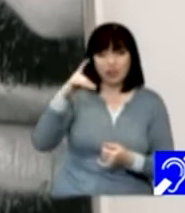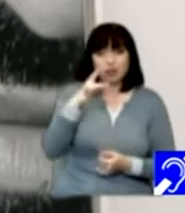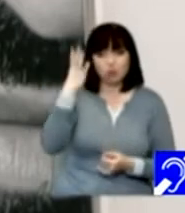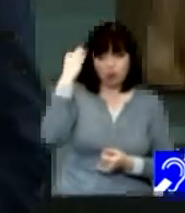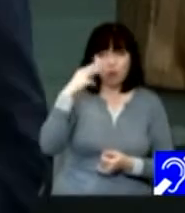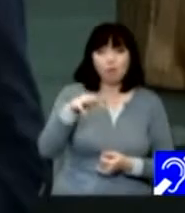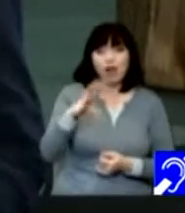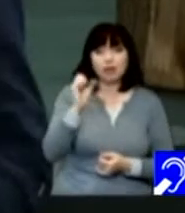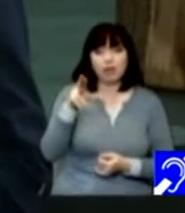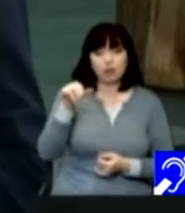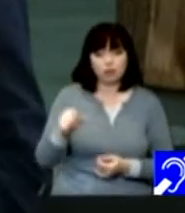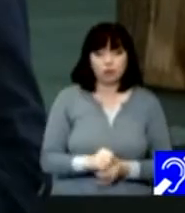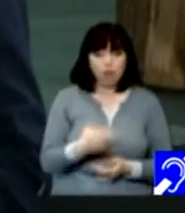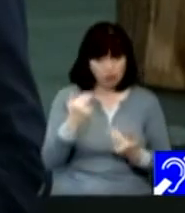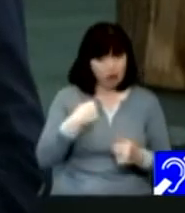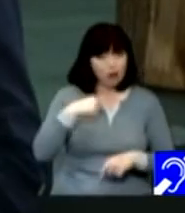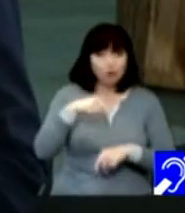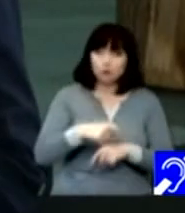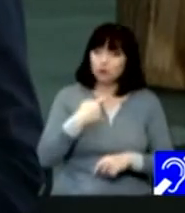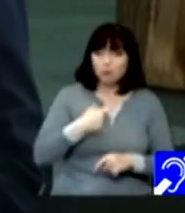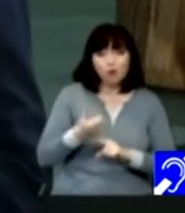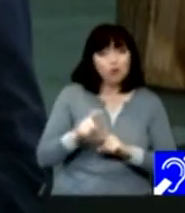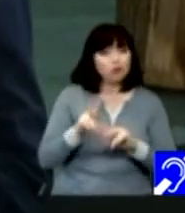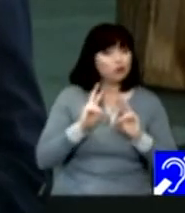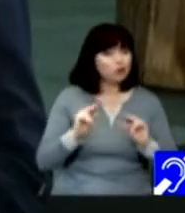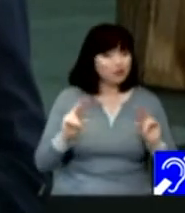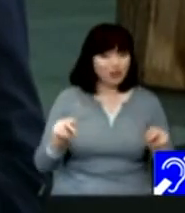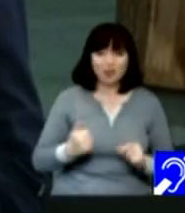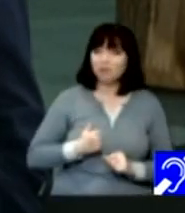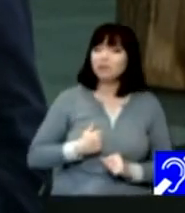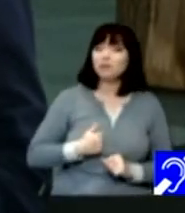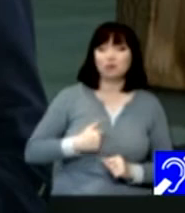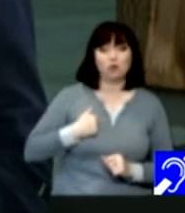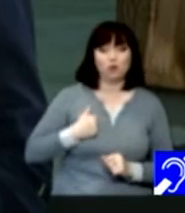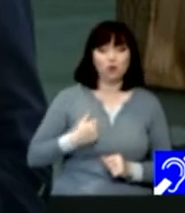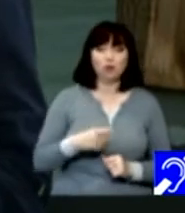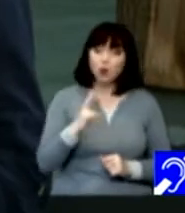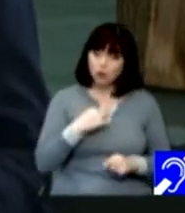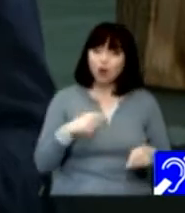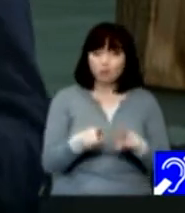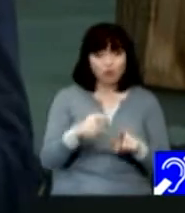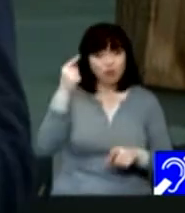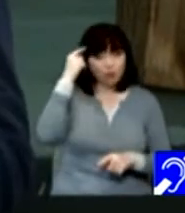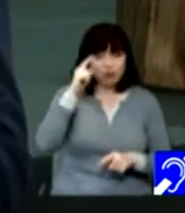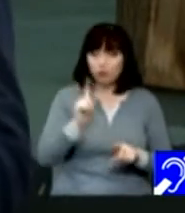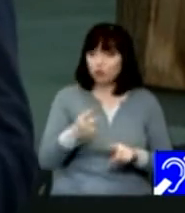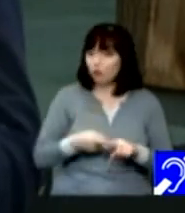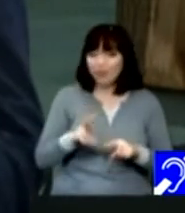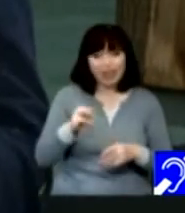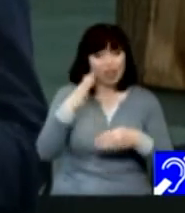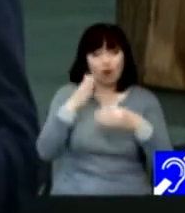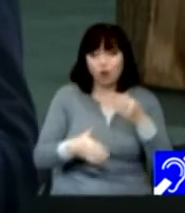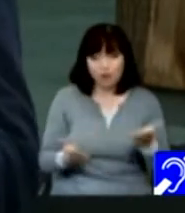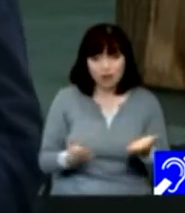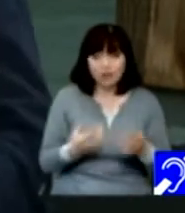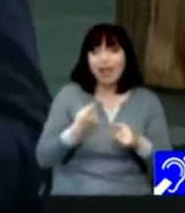Maia Sandu. Da, mă simt fericit, mă simt onorat, dar totodată îmi dau seama că nu se încheie aici. Da,